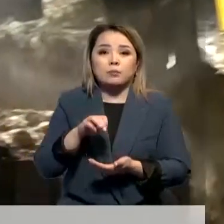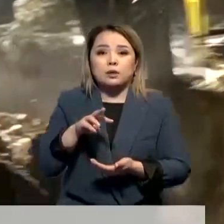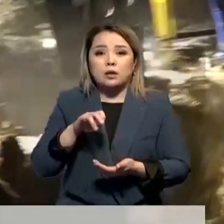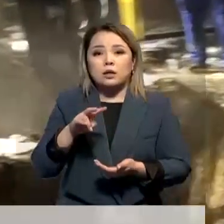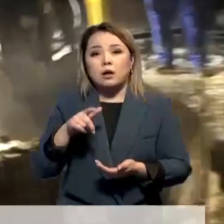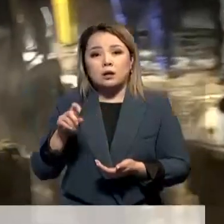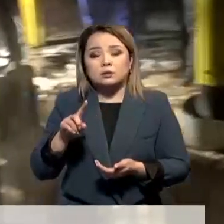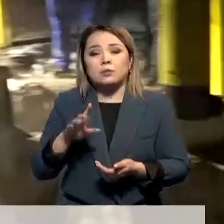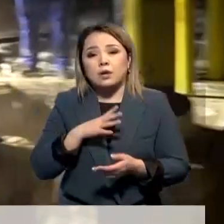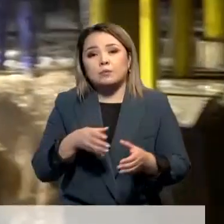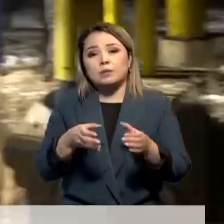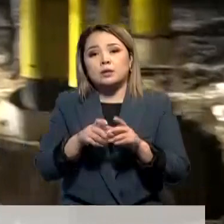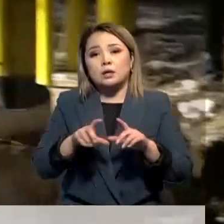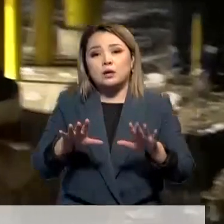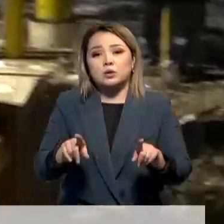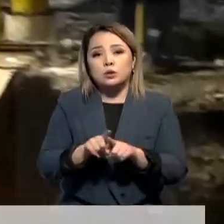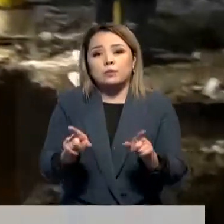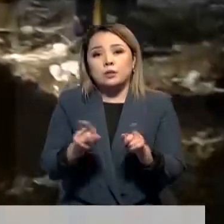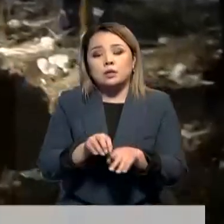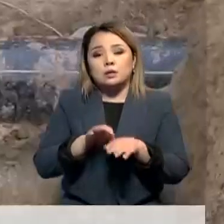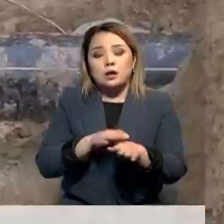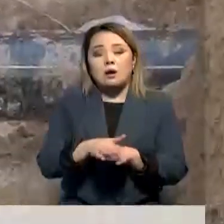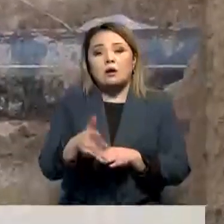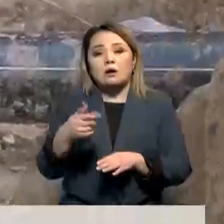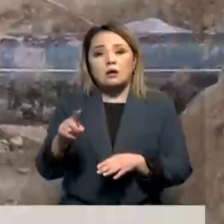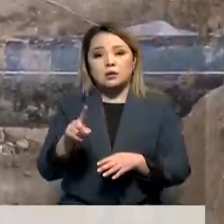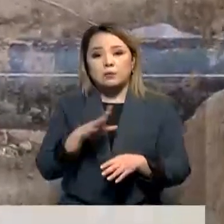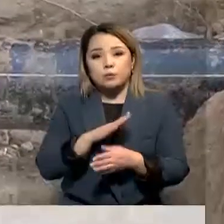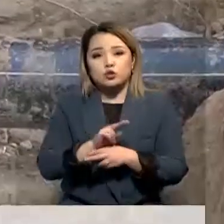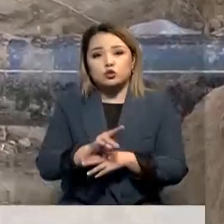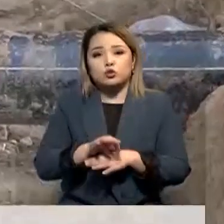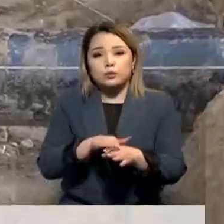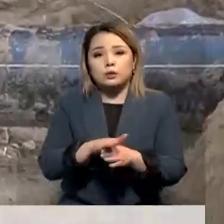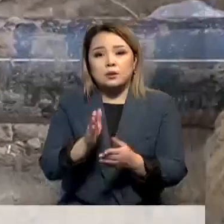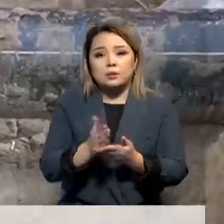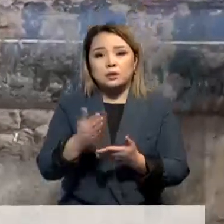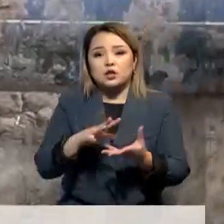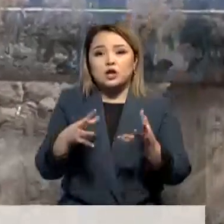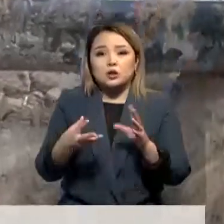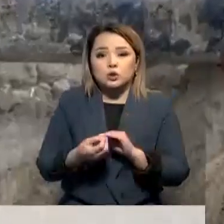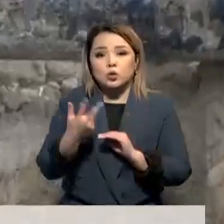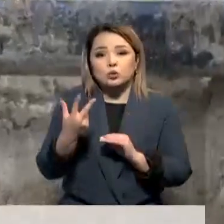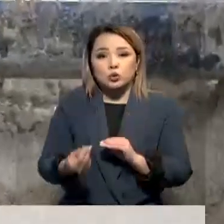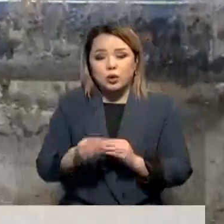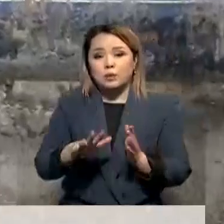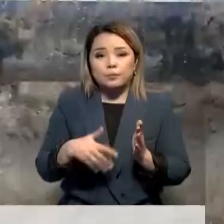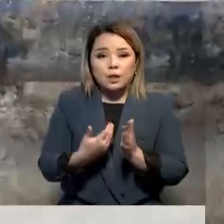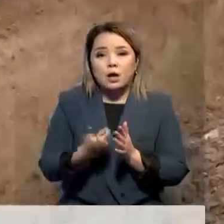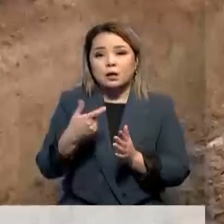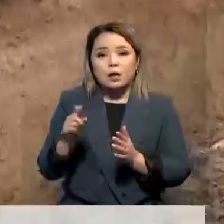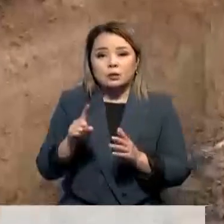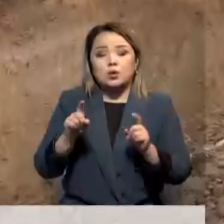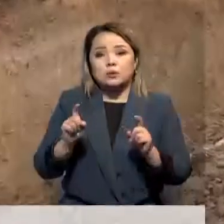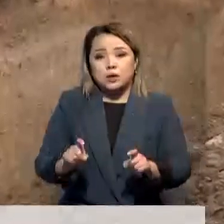газ мекемесінің мамандары бірлесіп, сыртқа шығып жатқан газ құбырына жөндеу жұмыстарын жүргізді. Нәтижесінде 3 күн бойы газсыз